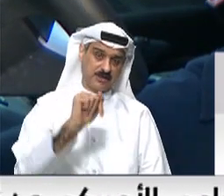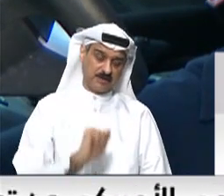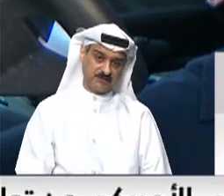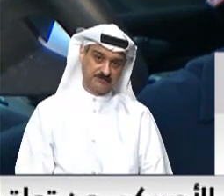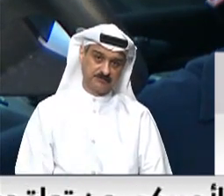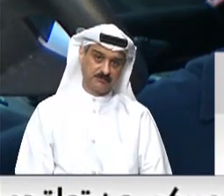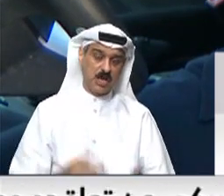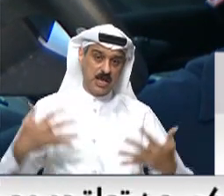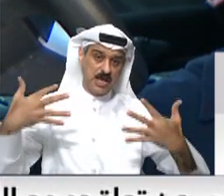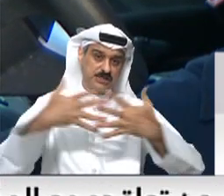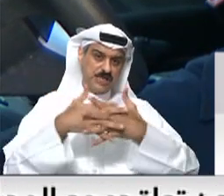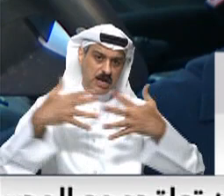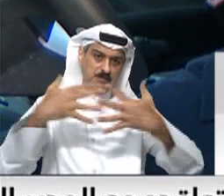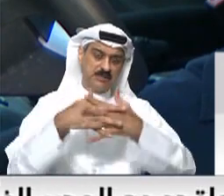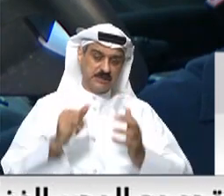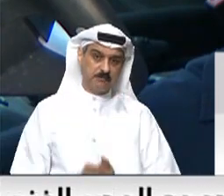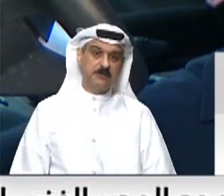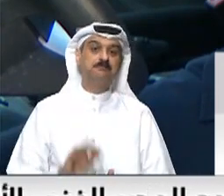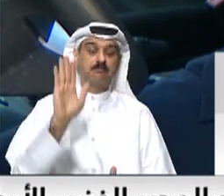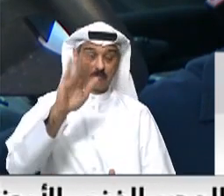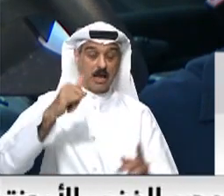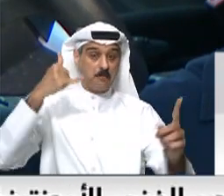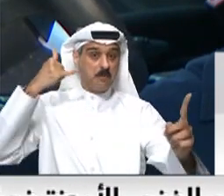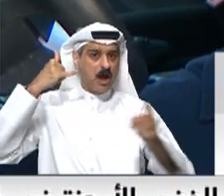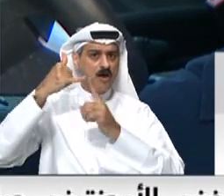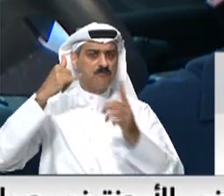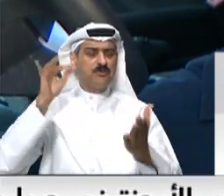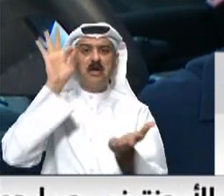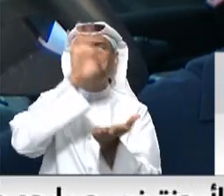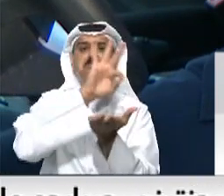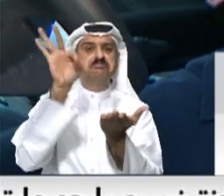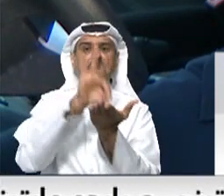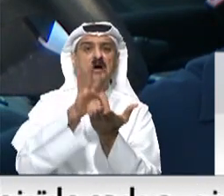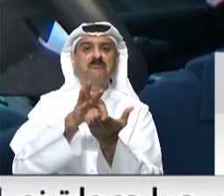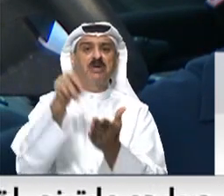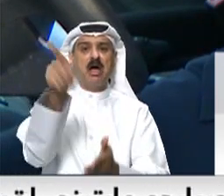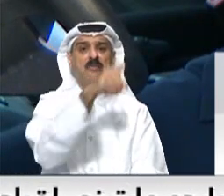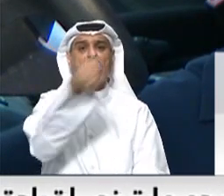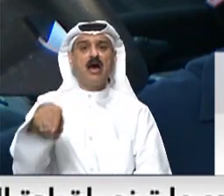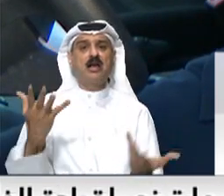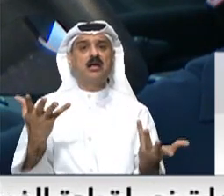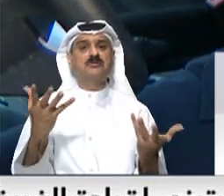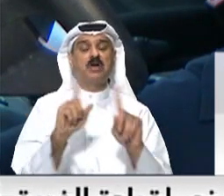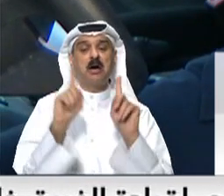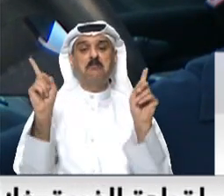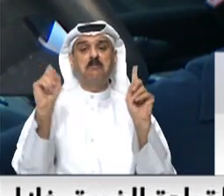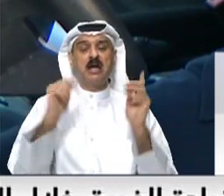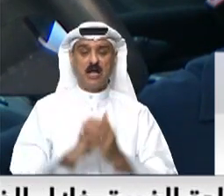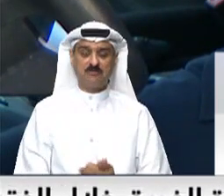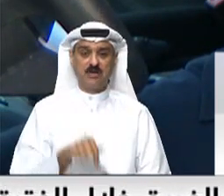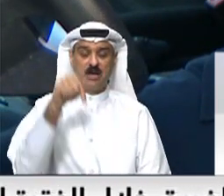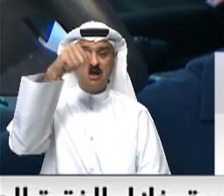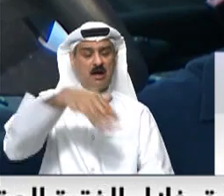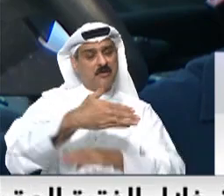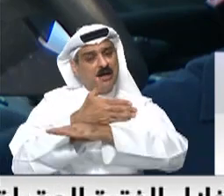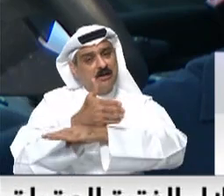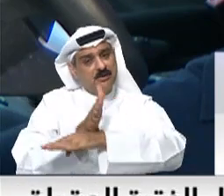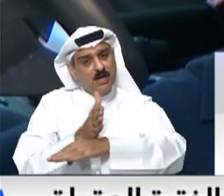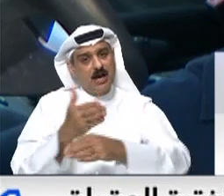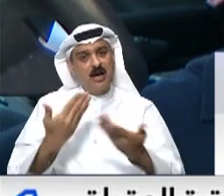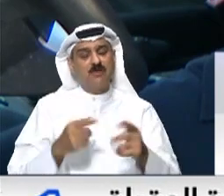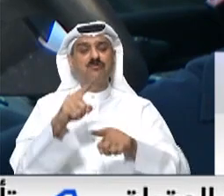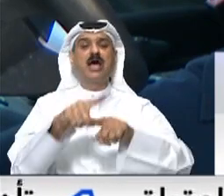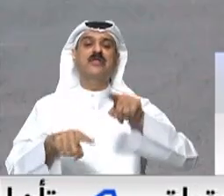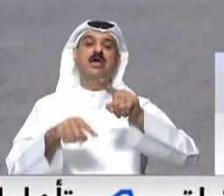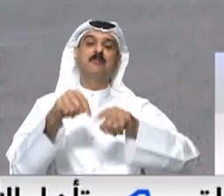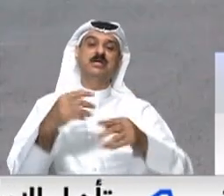بالبلاغات، بالإضافة إلى بعض البلاغات اللي يكون فيها التشخيص خاطئ من المبلغ نفسه، يعني أهم من هذه نواجه فيها بعض المشاكل في